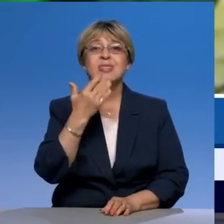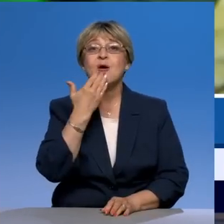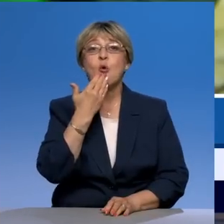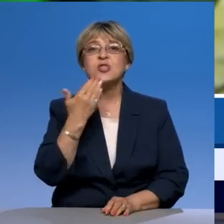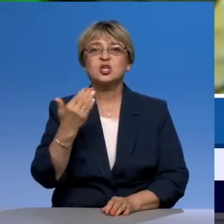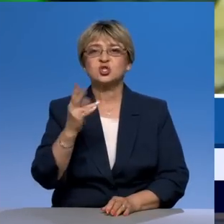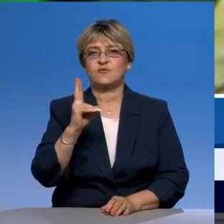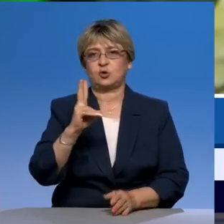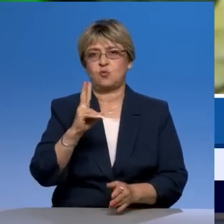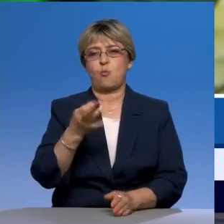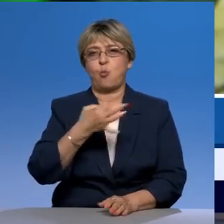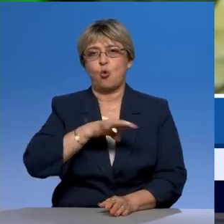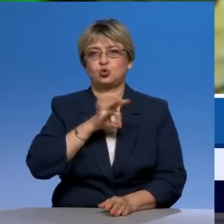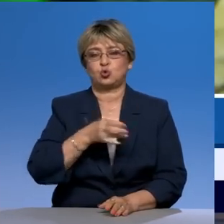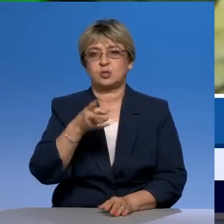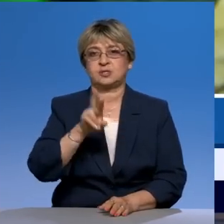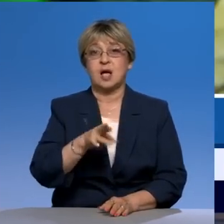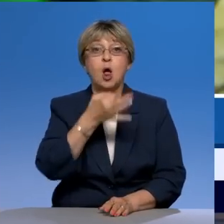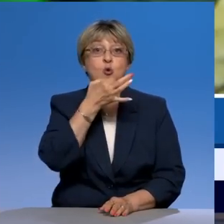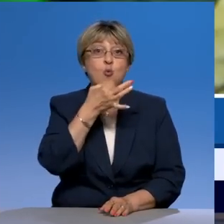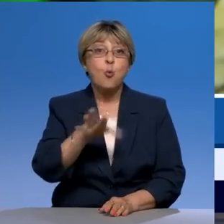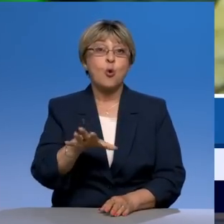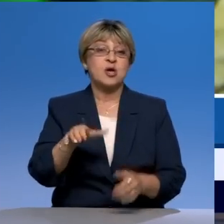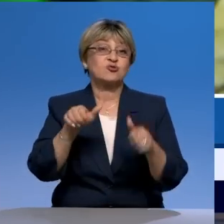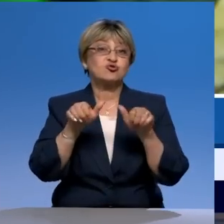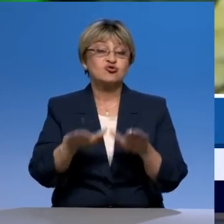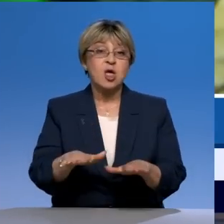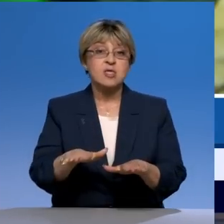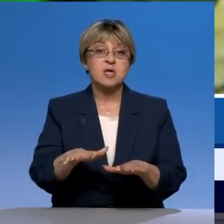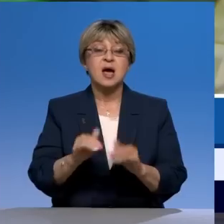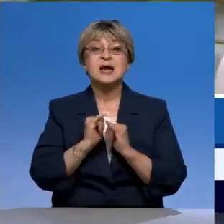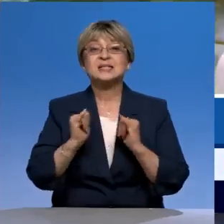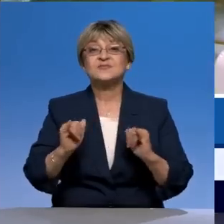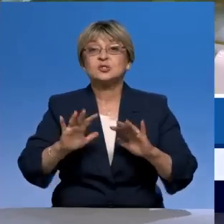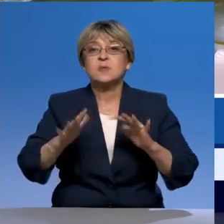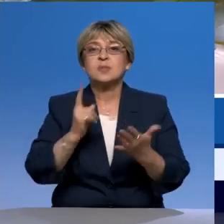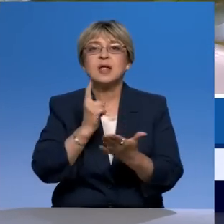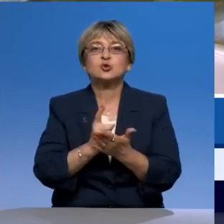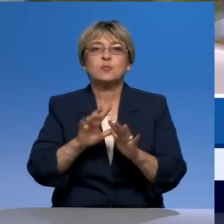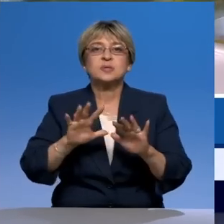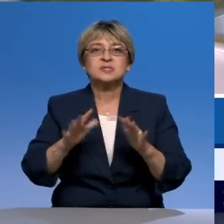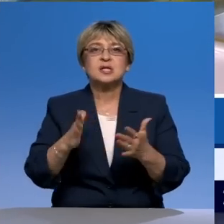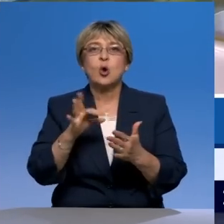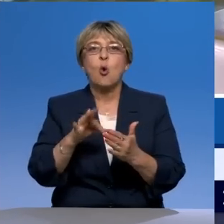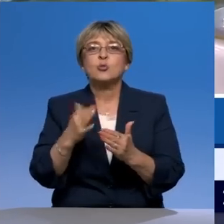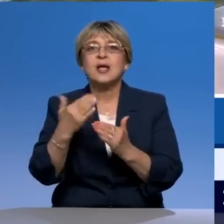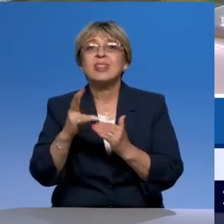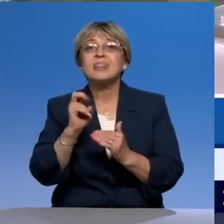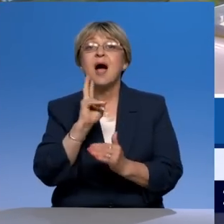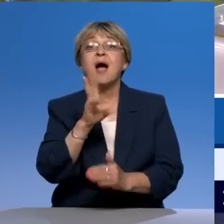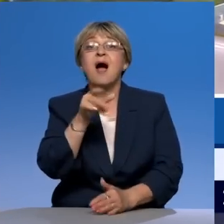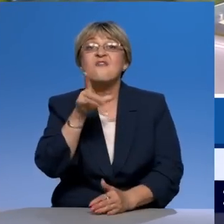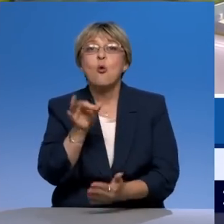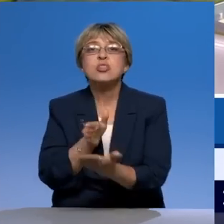есть именно любое решение, любое вот, наверное, какое-то развитие событий, оно должно происходить от конечного, на кого направлено. И в данном